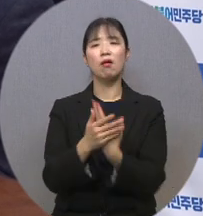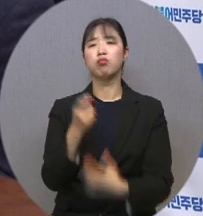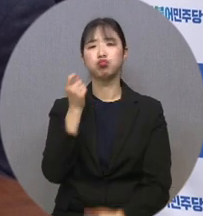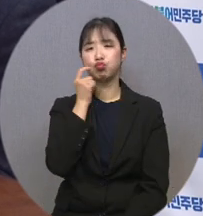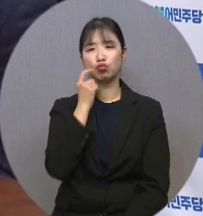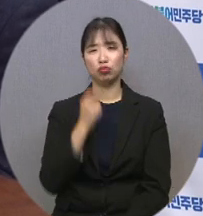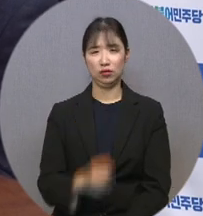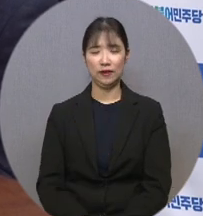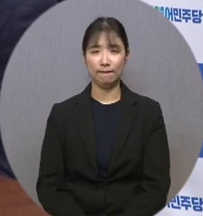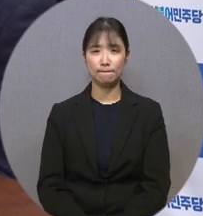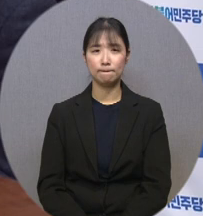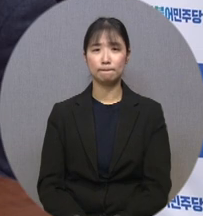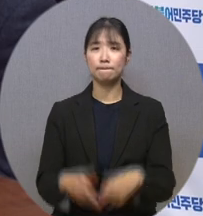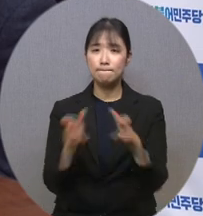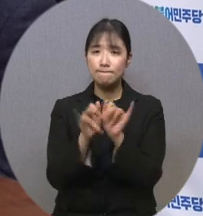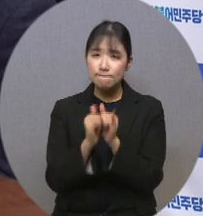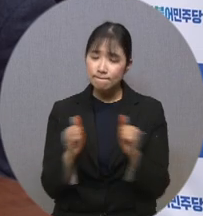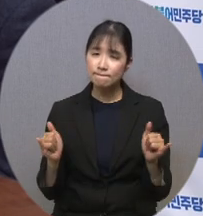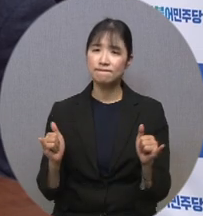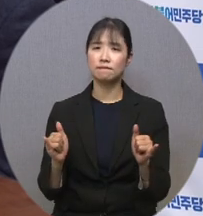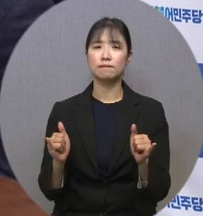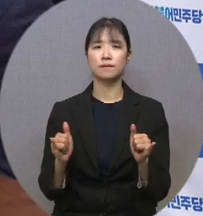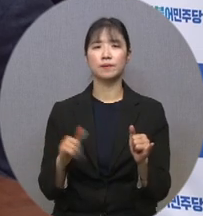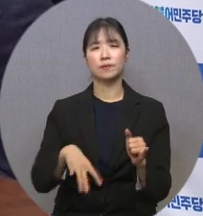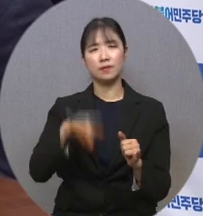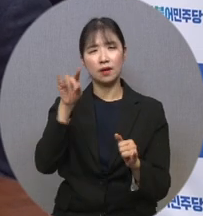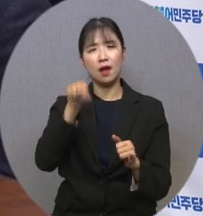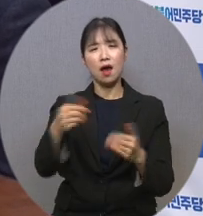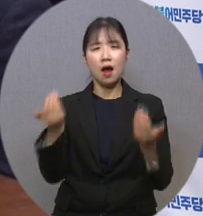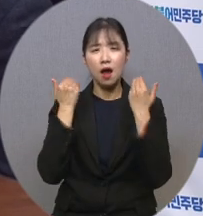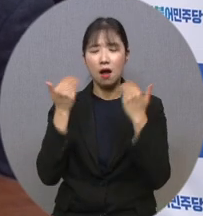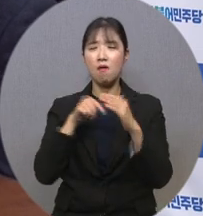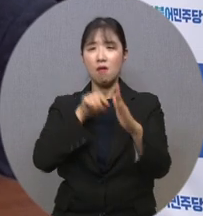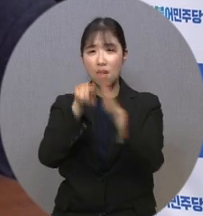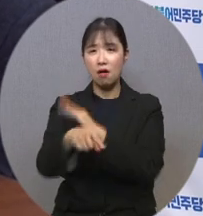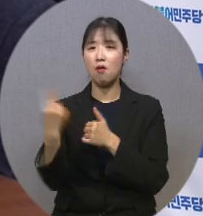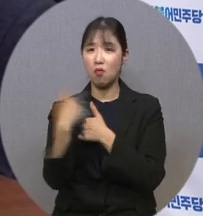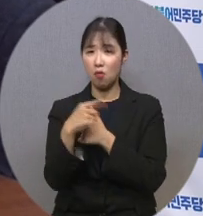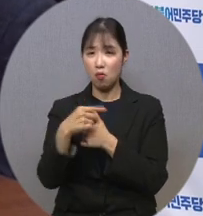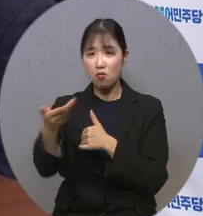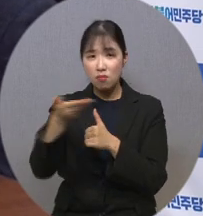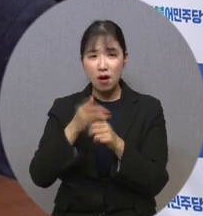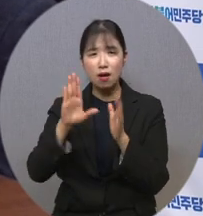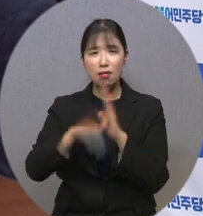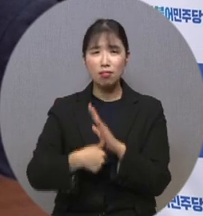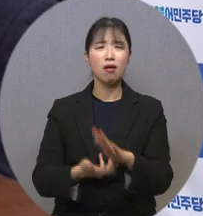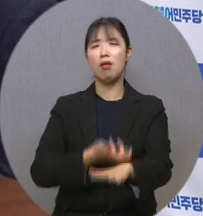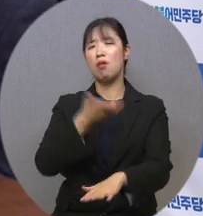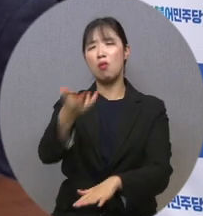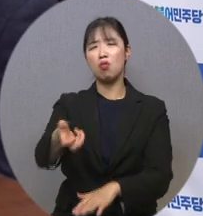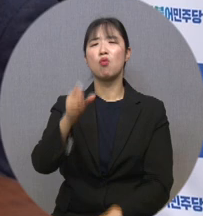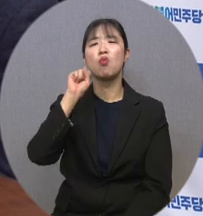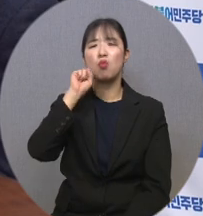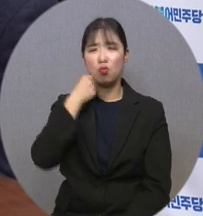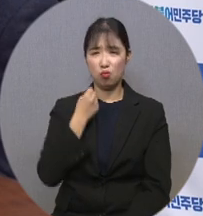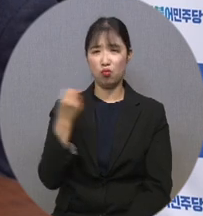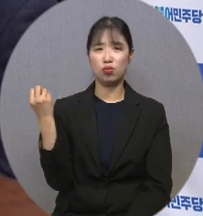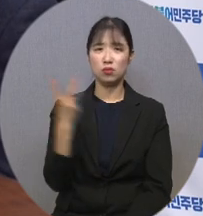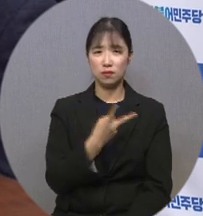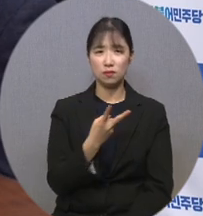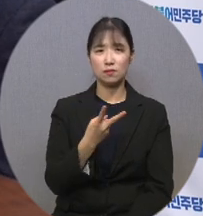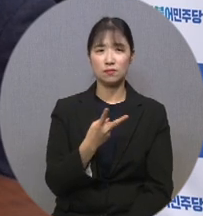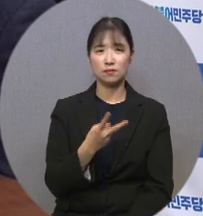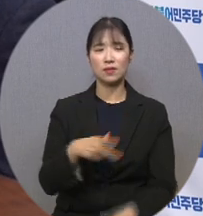채우지 못하고 있습니다. 장애인들은 우선 그 학교 가서 교육을 받는 데 있어서 이동하는 데도 어려움이 있고, 또는 그